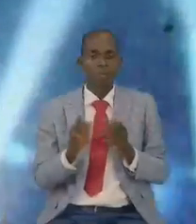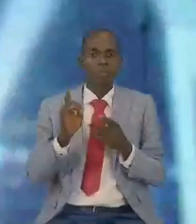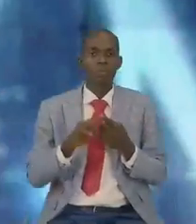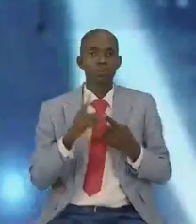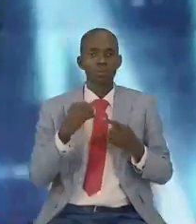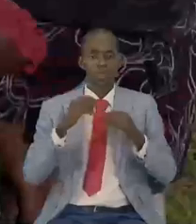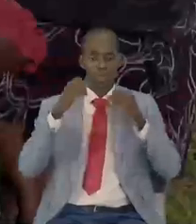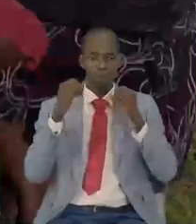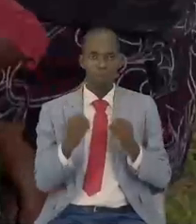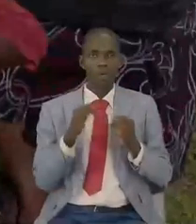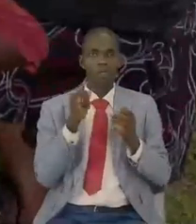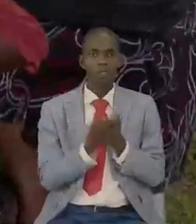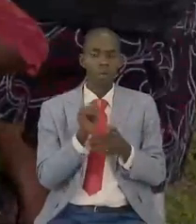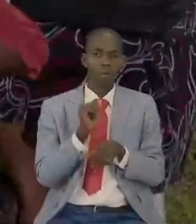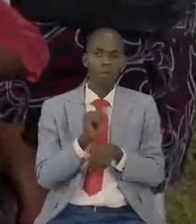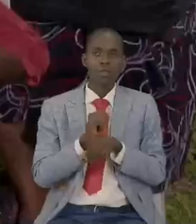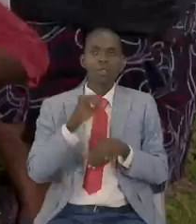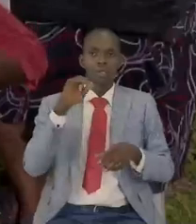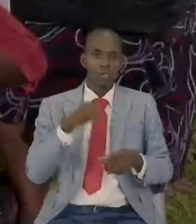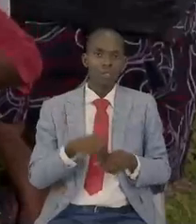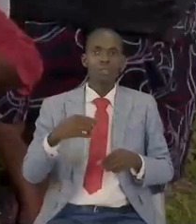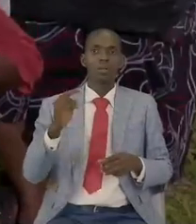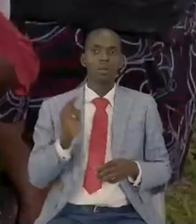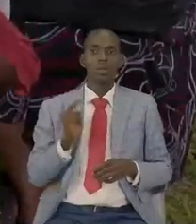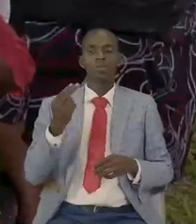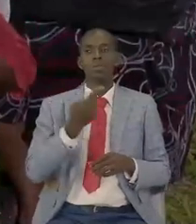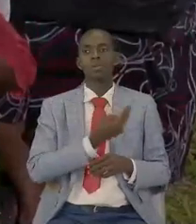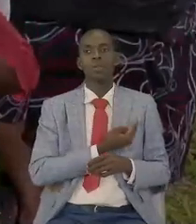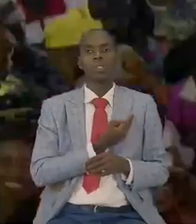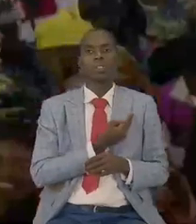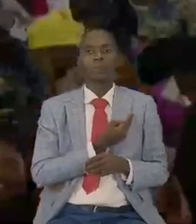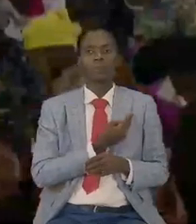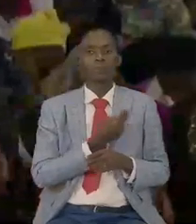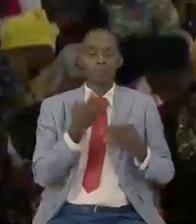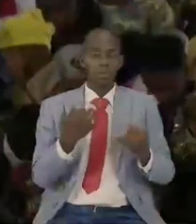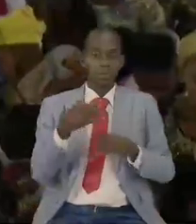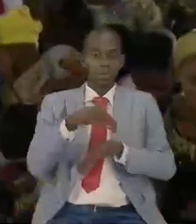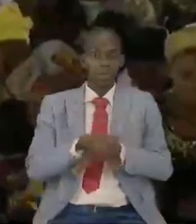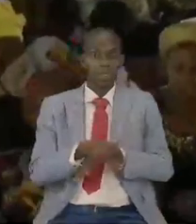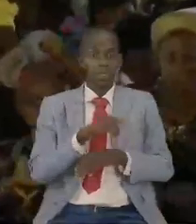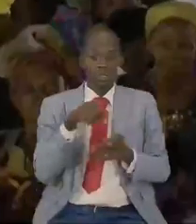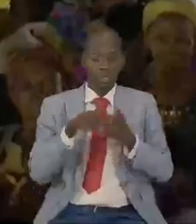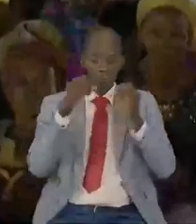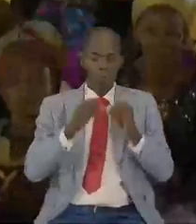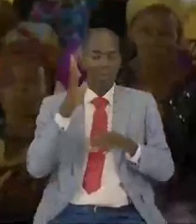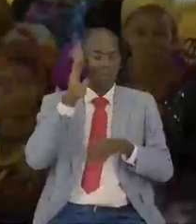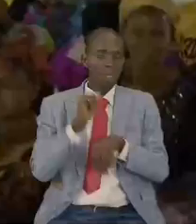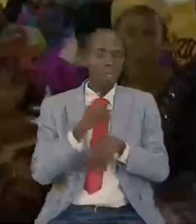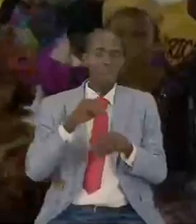qui agit en nous. Ce soir, cette puissance va agir en toi,